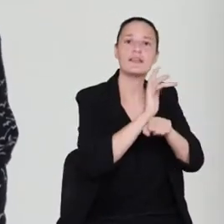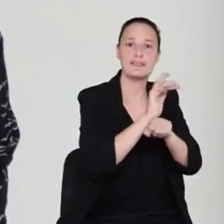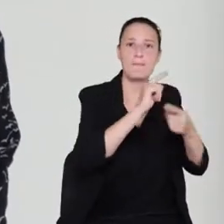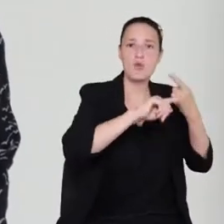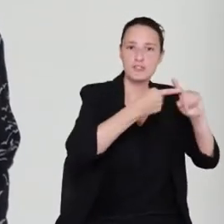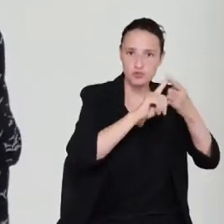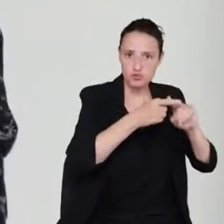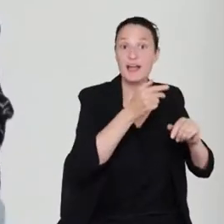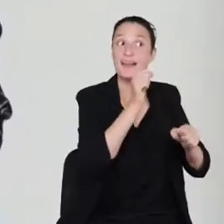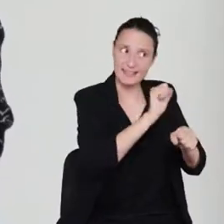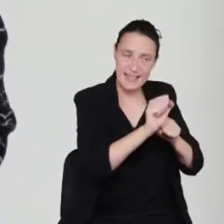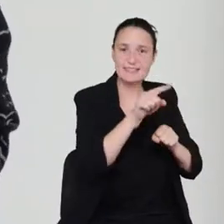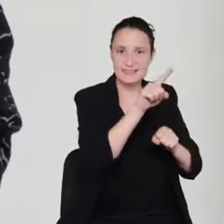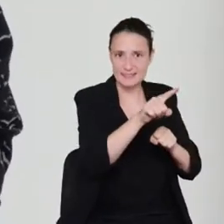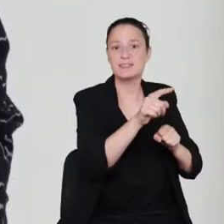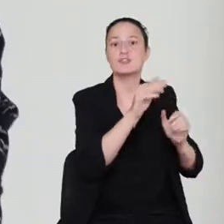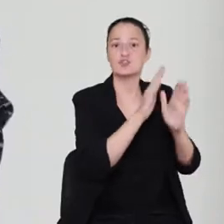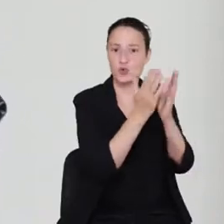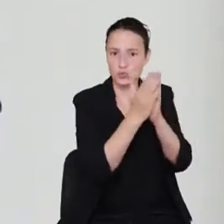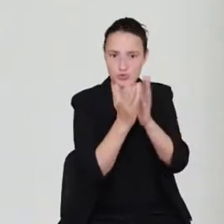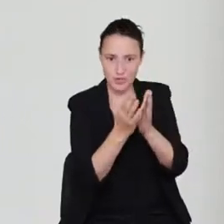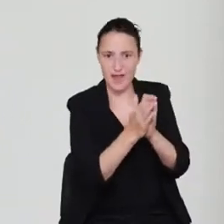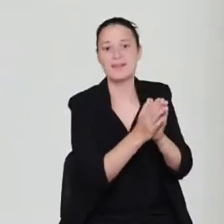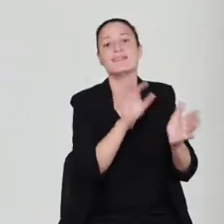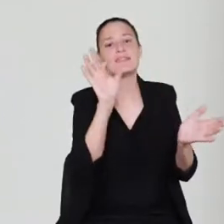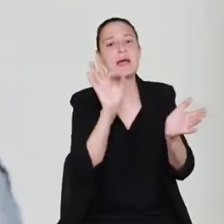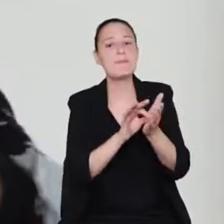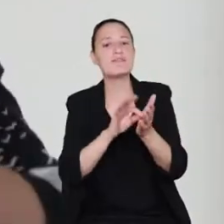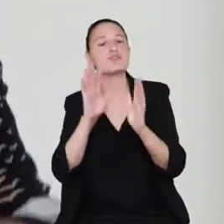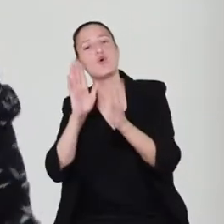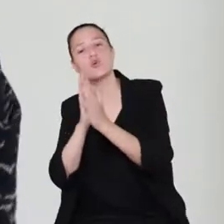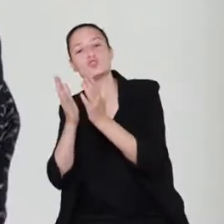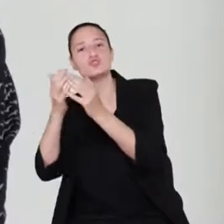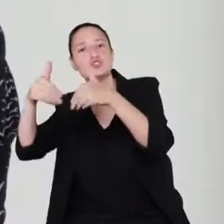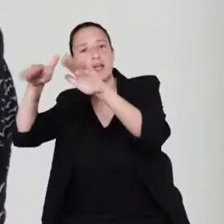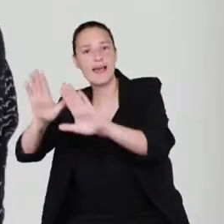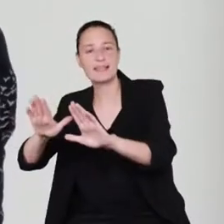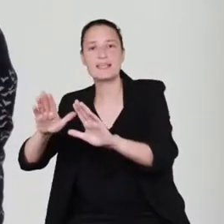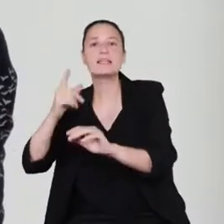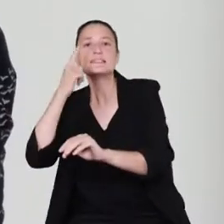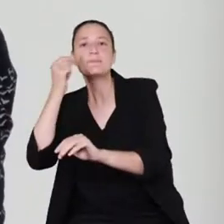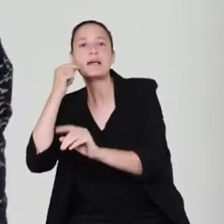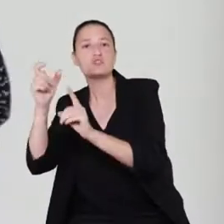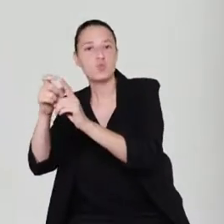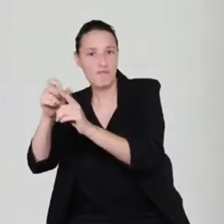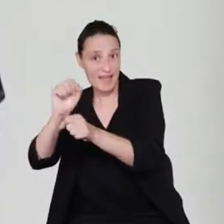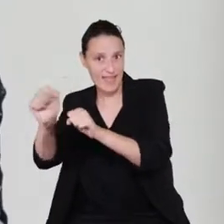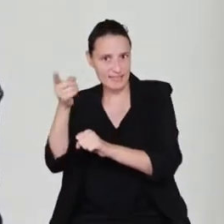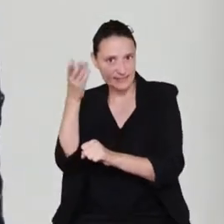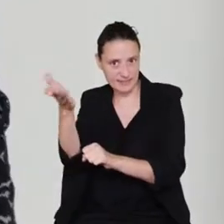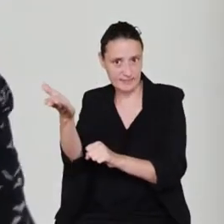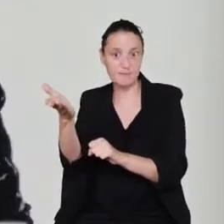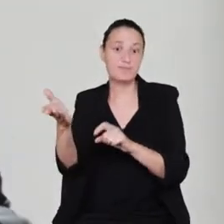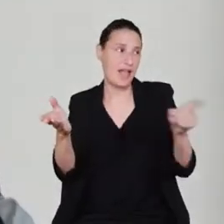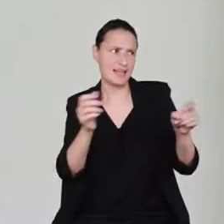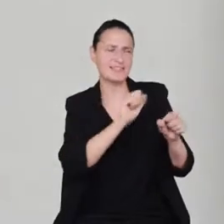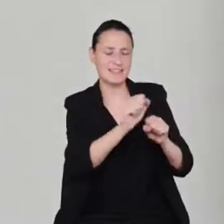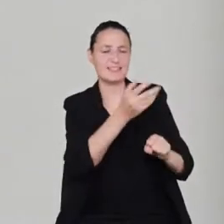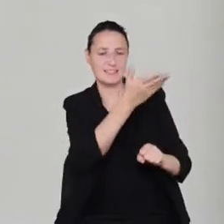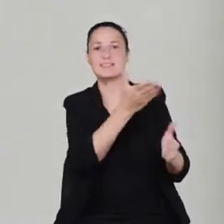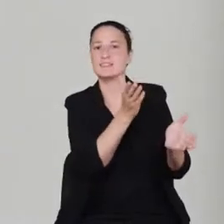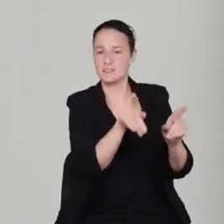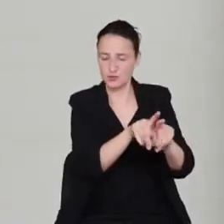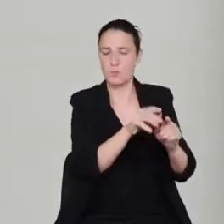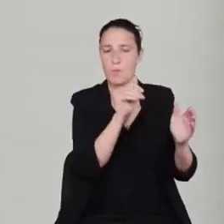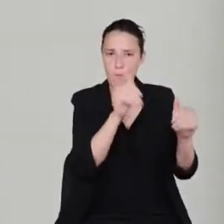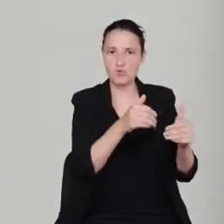Leszczyńskiego jest chyba na targach, o ile się nie mylę. Jeśli nie, to na pewno w księgarni Smak Słowa. Jest, dobrze. No to jeszcze raz bardzo